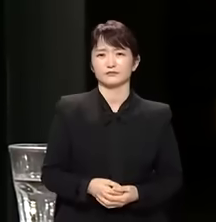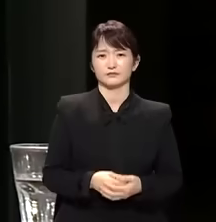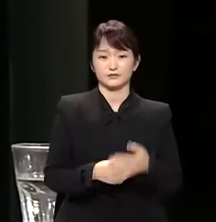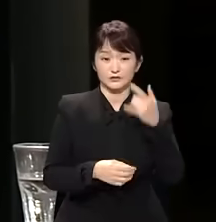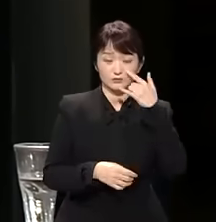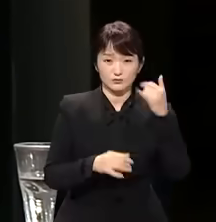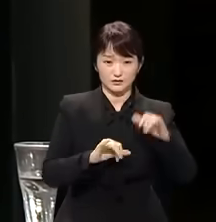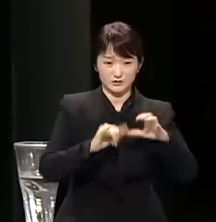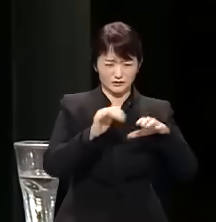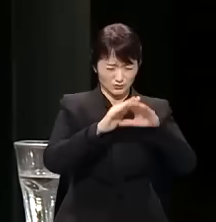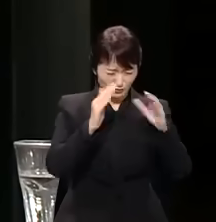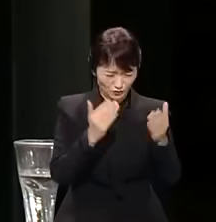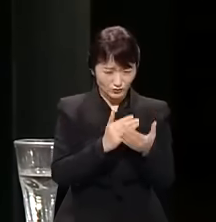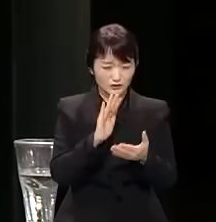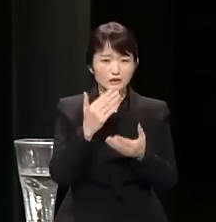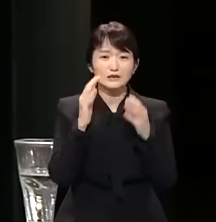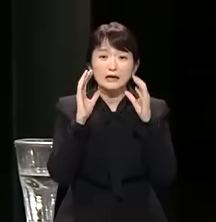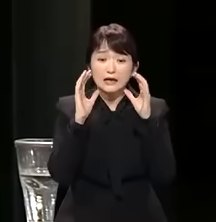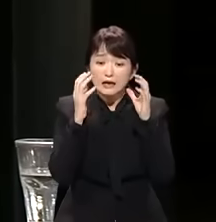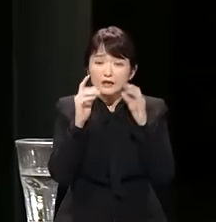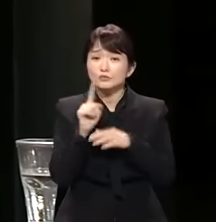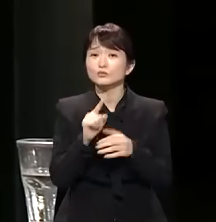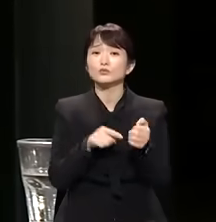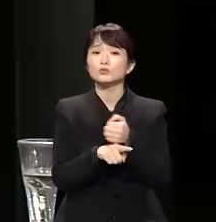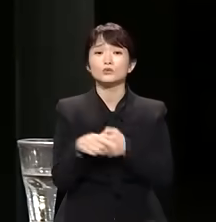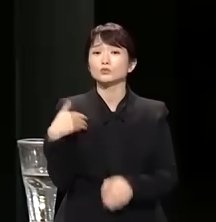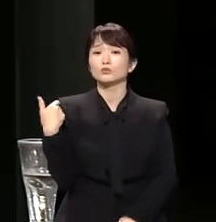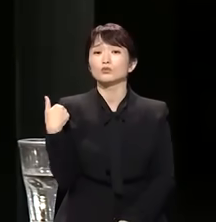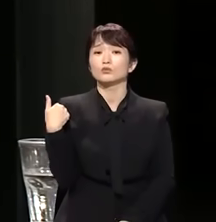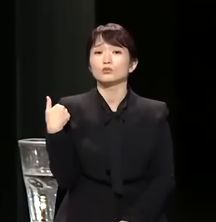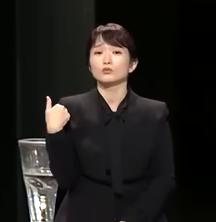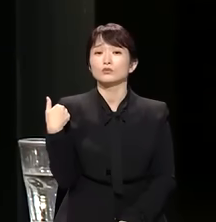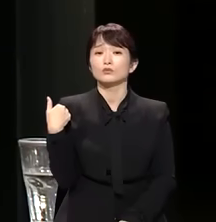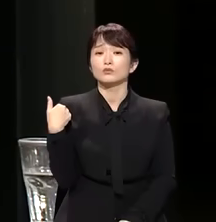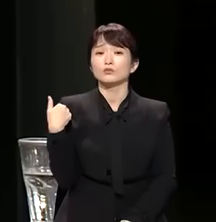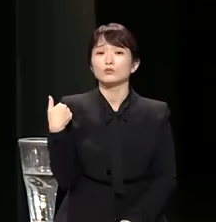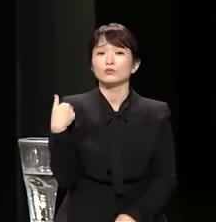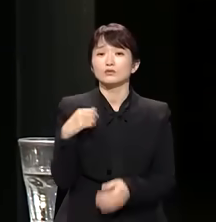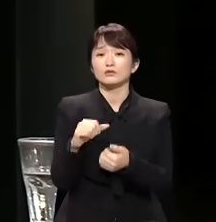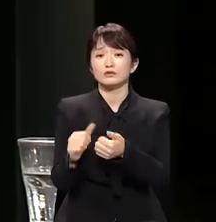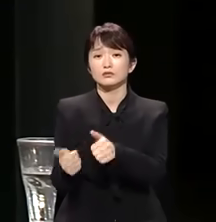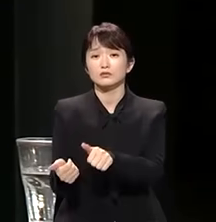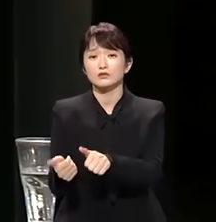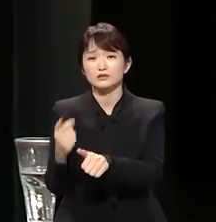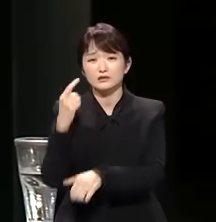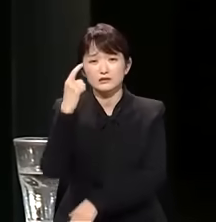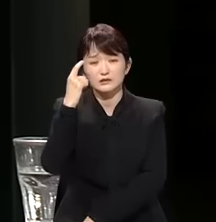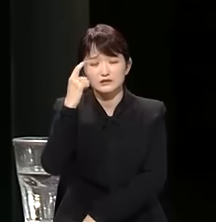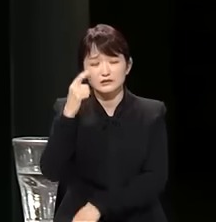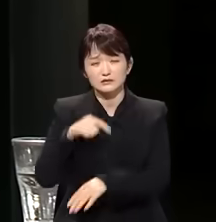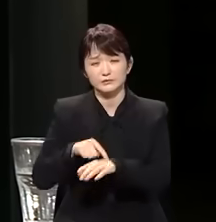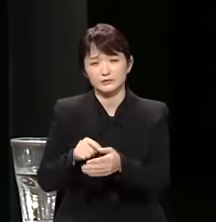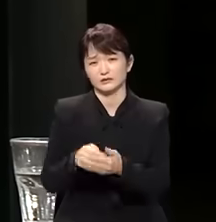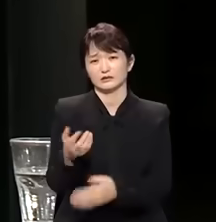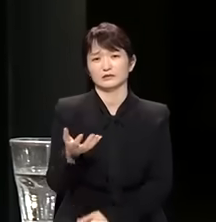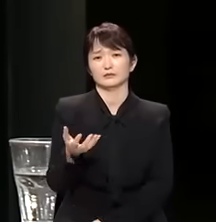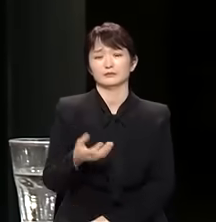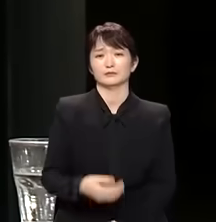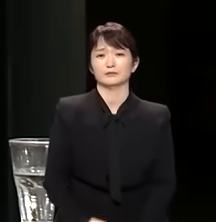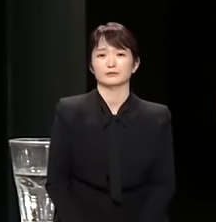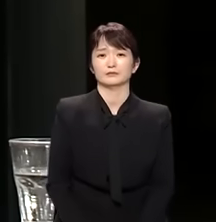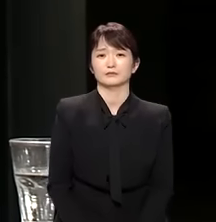전부일이 어린아이가 무슨 영문인지도 모른 채 그냥 이렇게 숨졌을 걸 생각하니까 정말 마음이